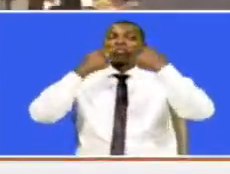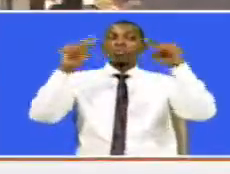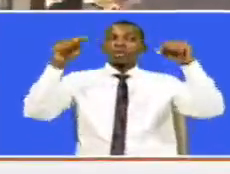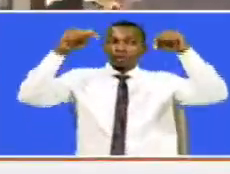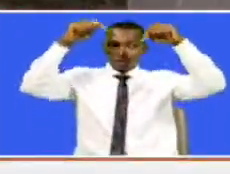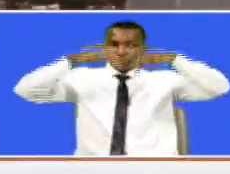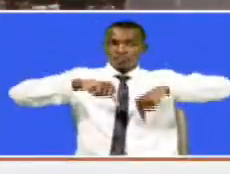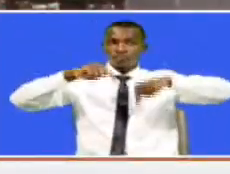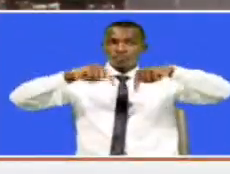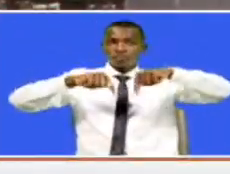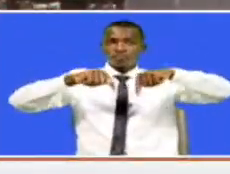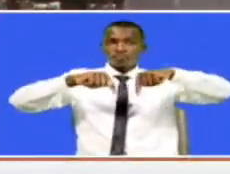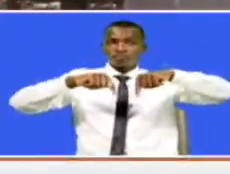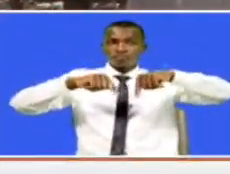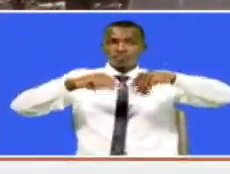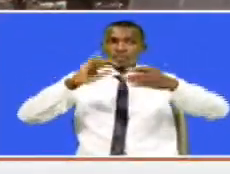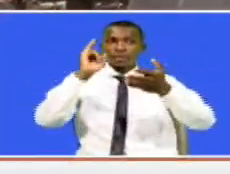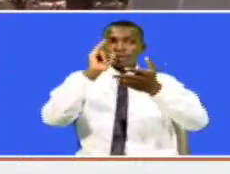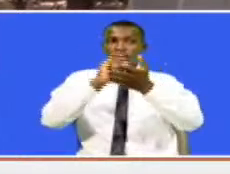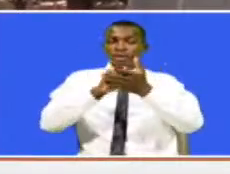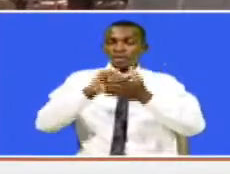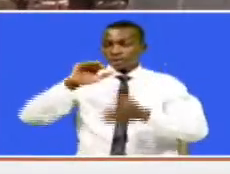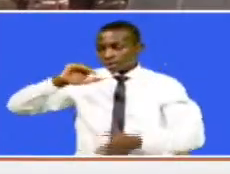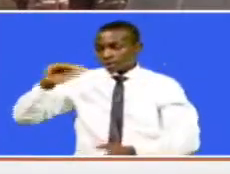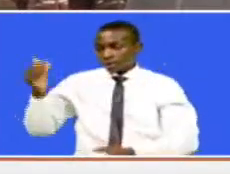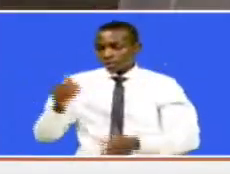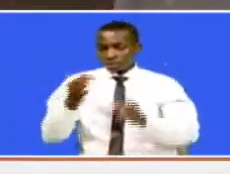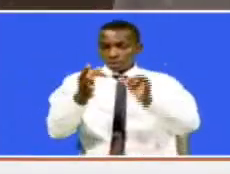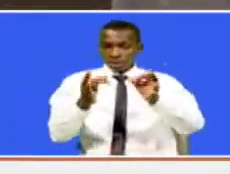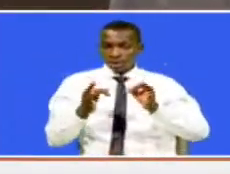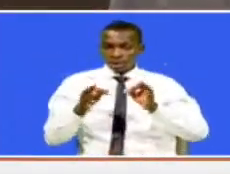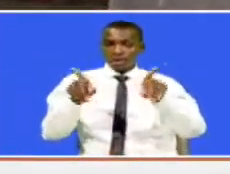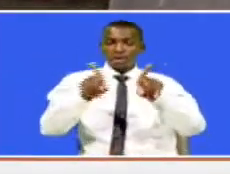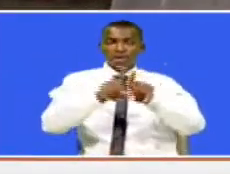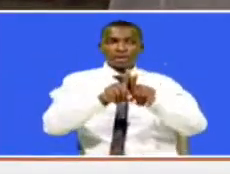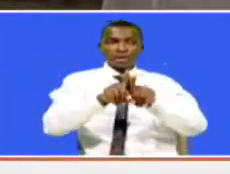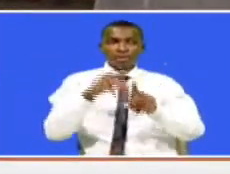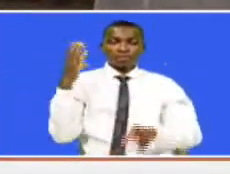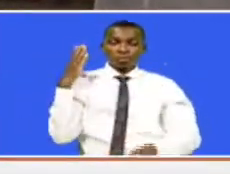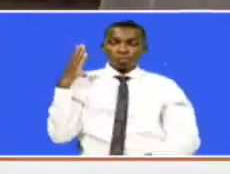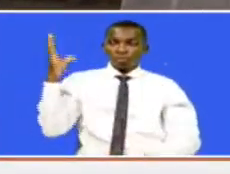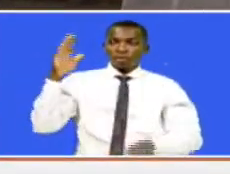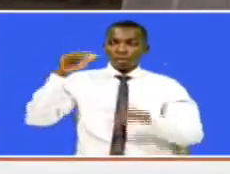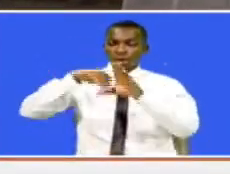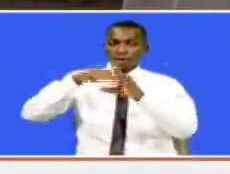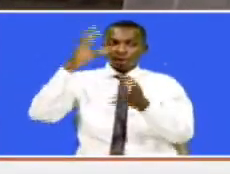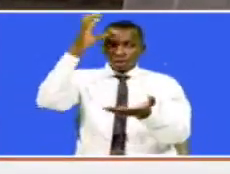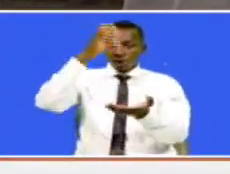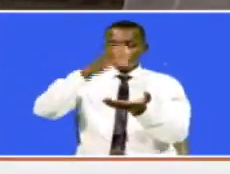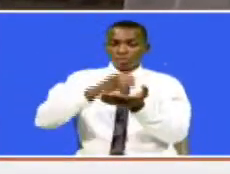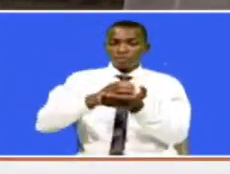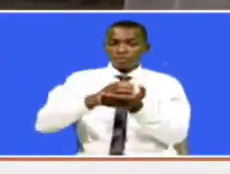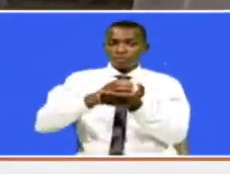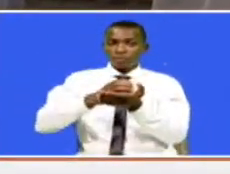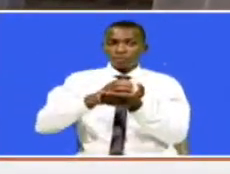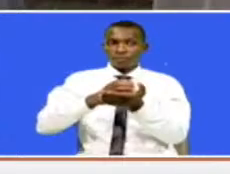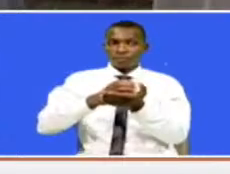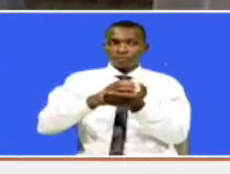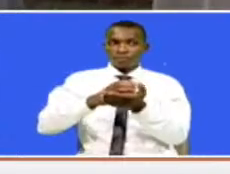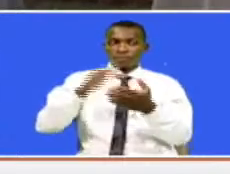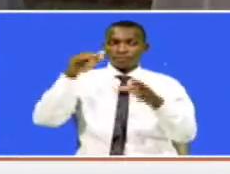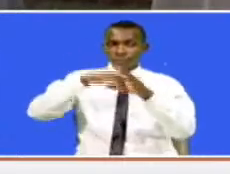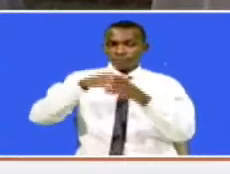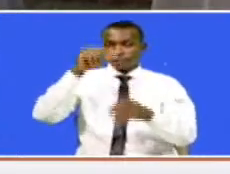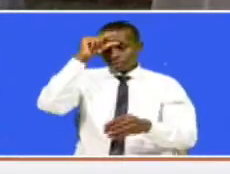sending the county secretary, who is also the chair of the office on assumption of office